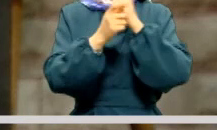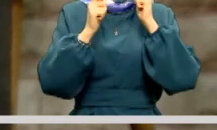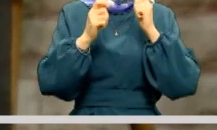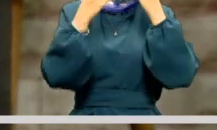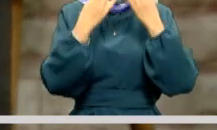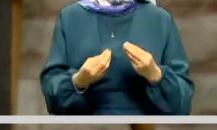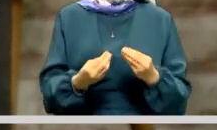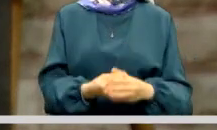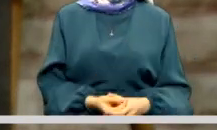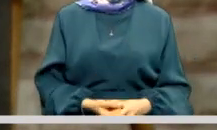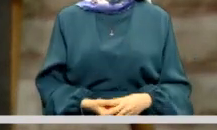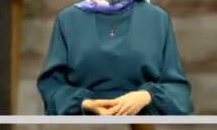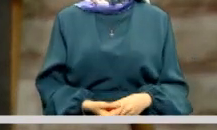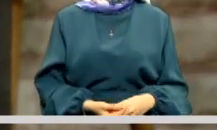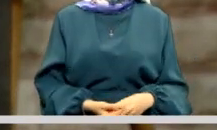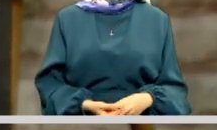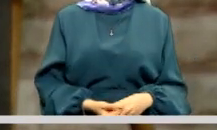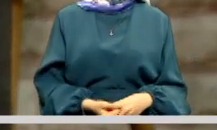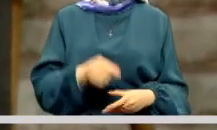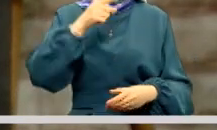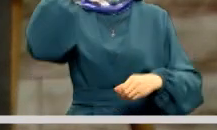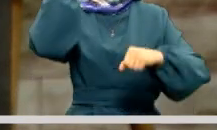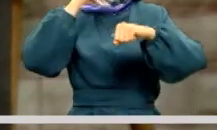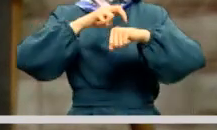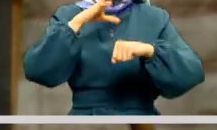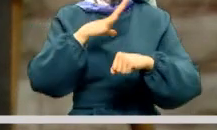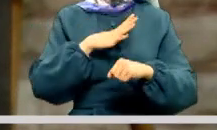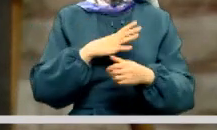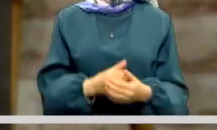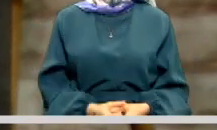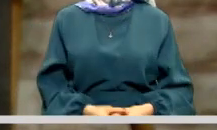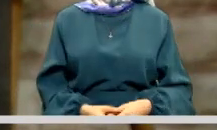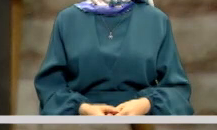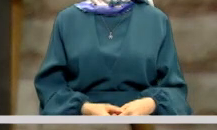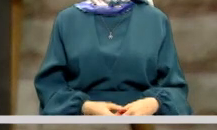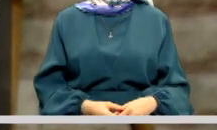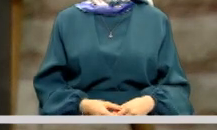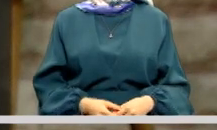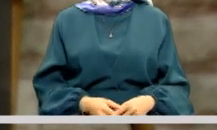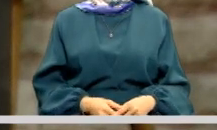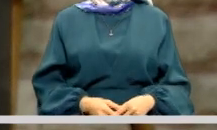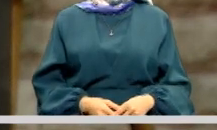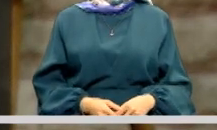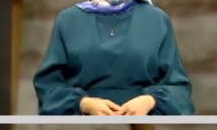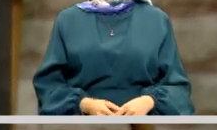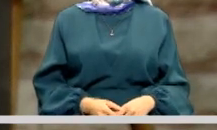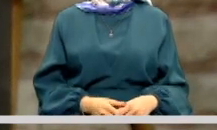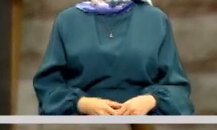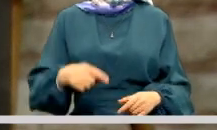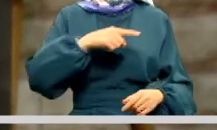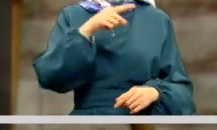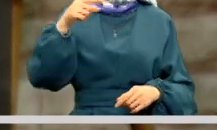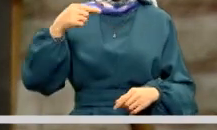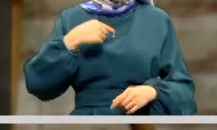olduğu aslında burada biz şunu hatırlatıyorum bize bu soru Yani biz Ağaç